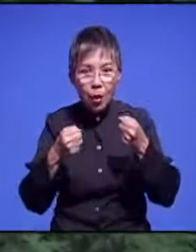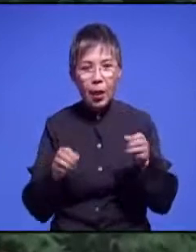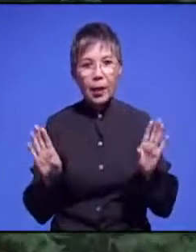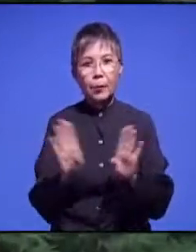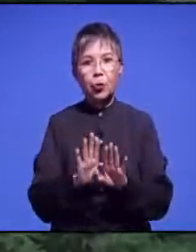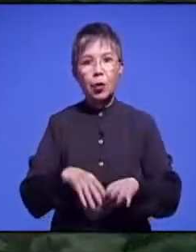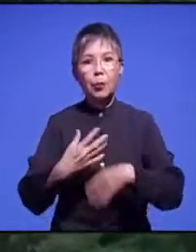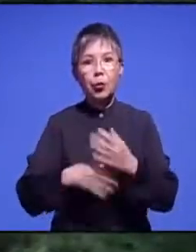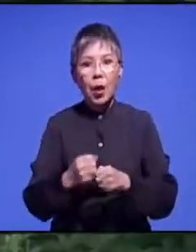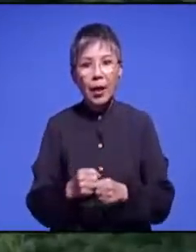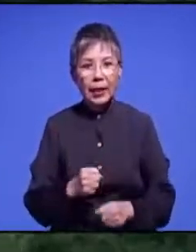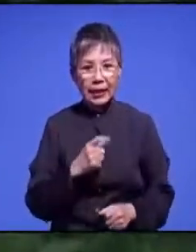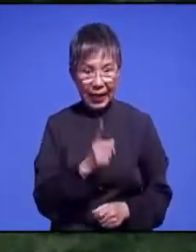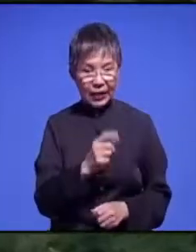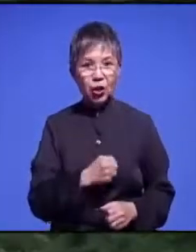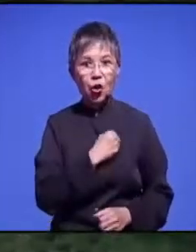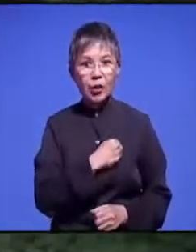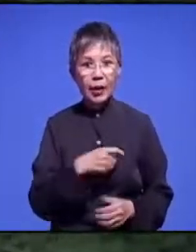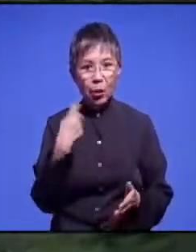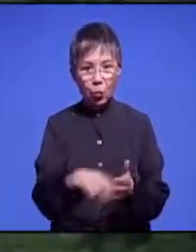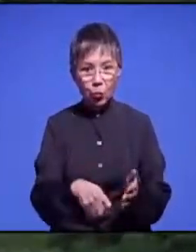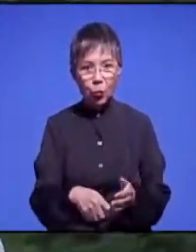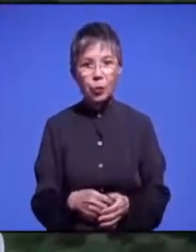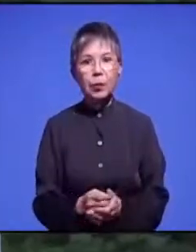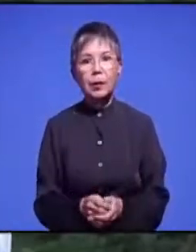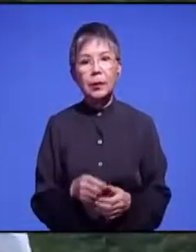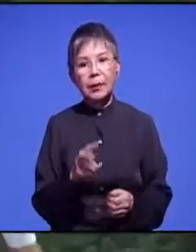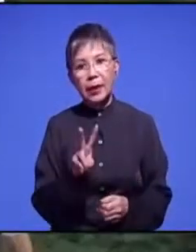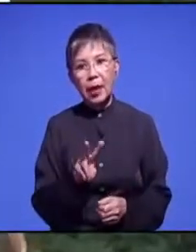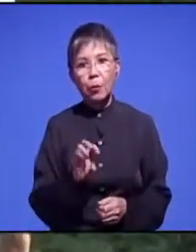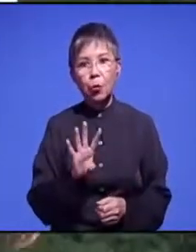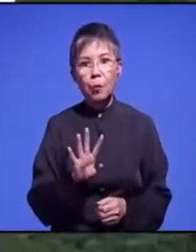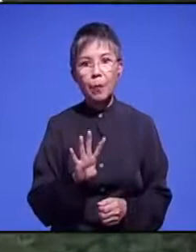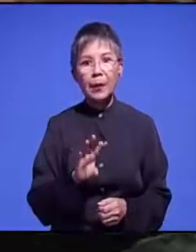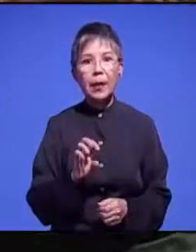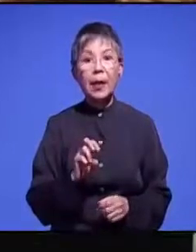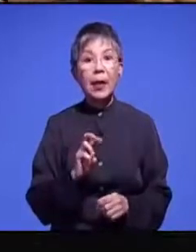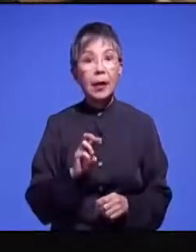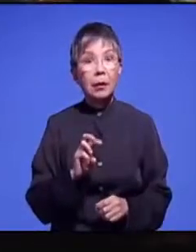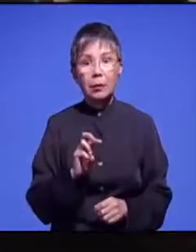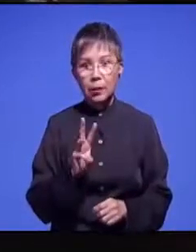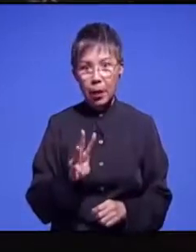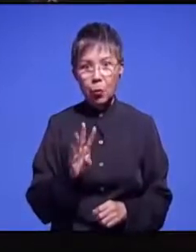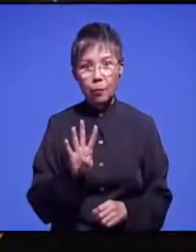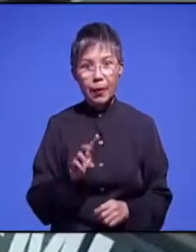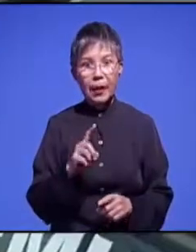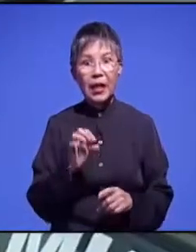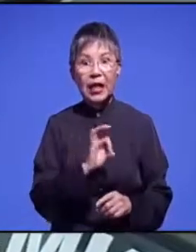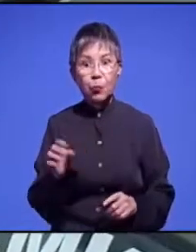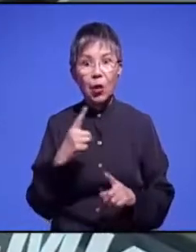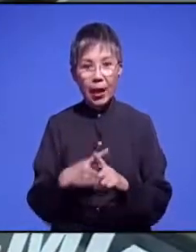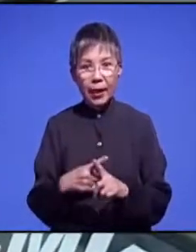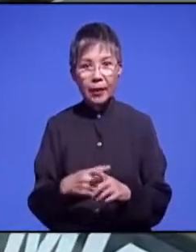usaha, sanksi sosial, serta denda administrasi sebanyak 34.000 kali dengan total nilai denda